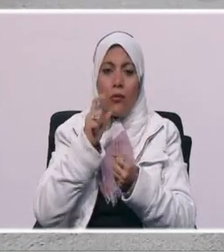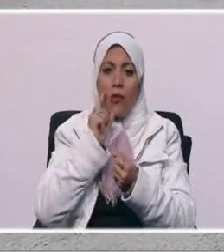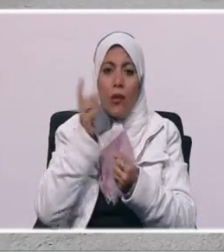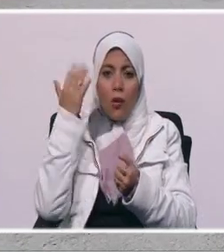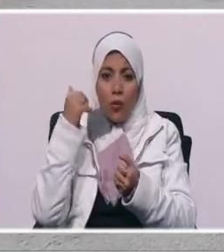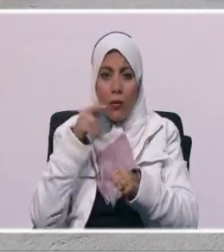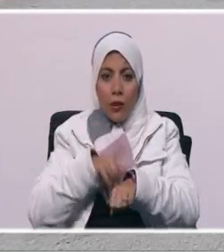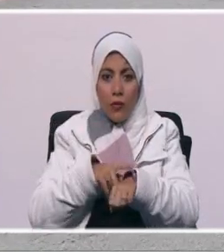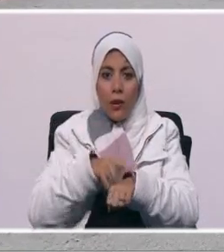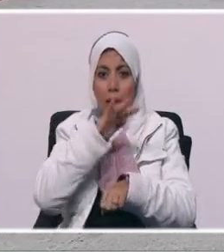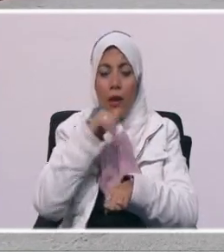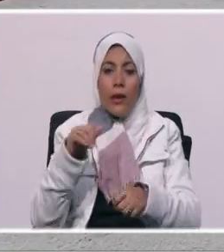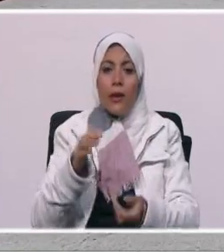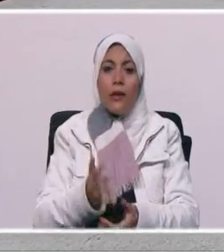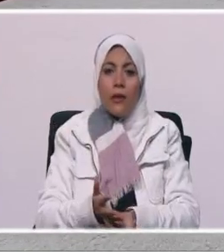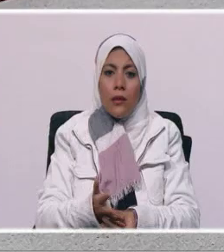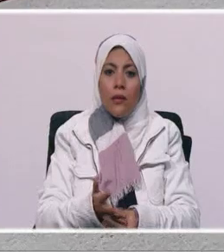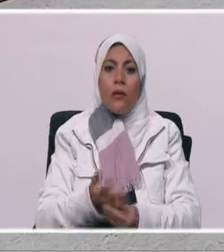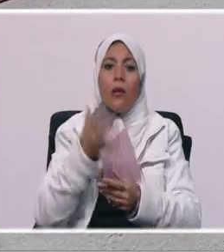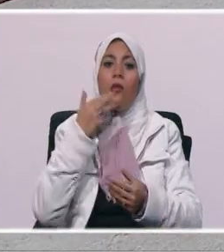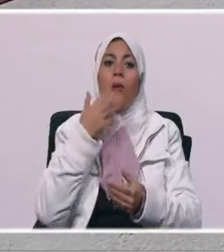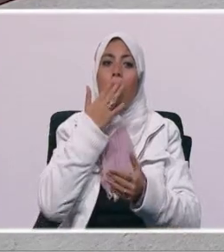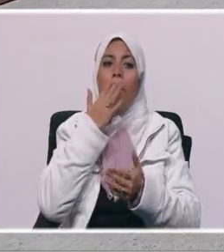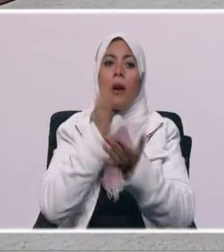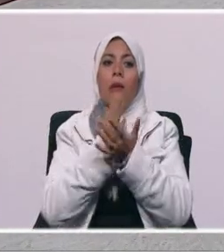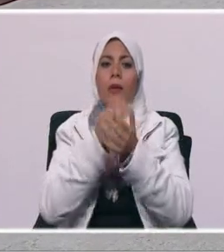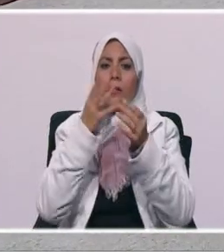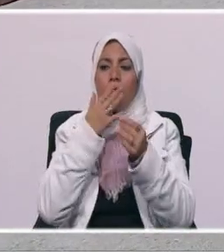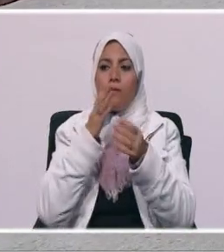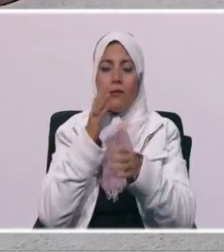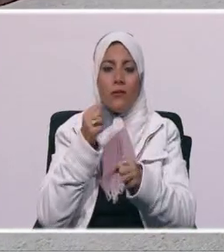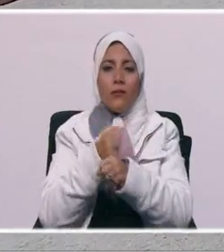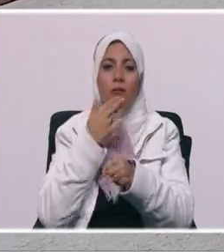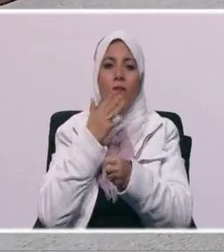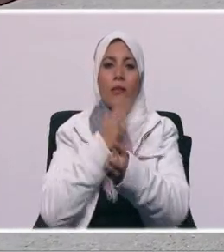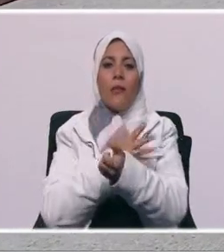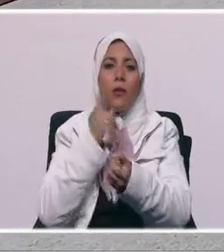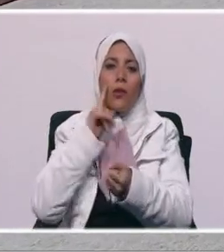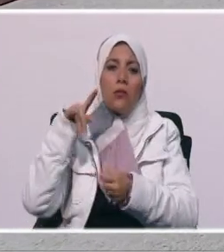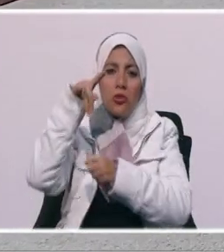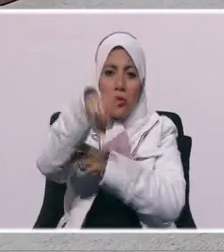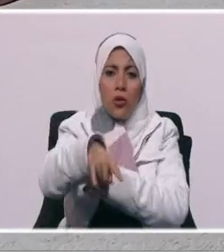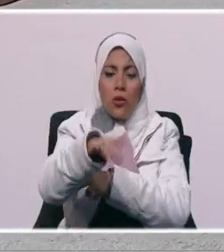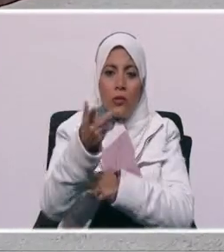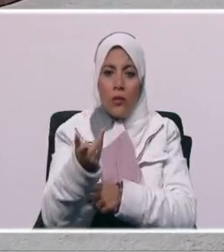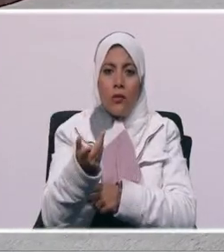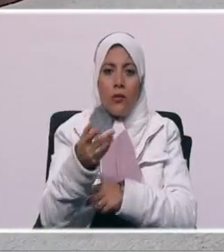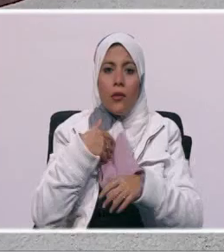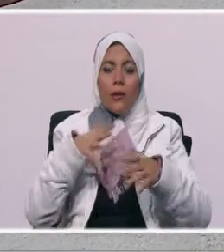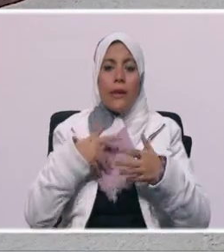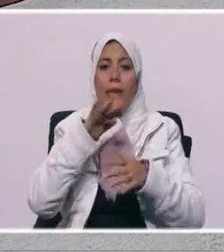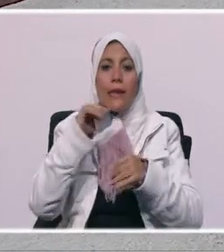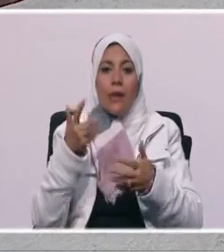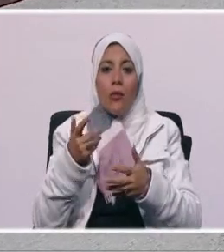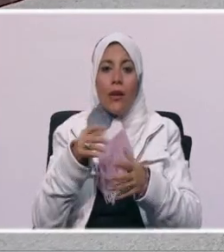وقتها مش هتعرف تجيلي. والدي كان عنده حزام ناري وقتها في الفتره دي وكان تعبان جدا، مش هتعرف تركب طياره ولا معاه ولا من غيره عشان تجيلي. فهي